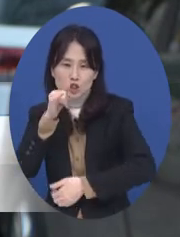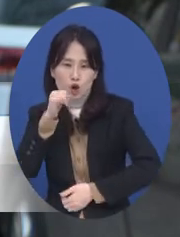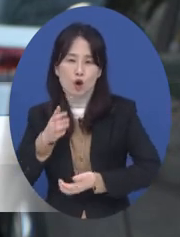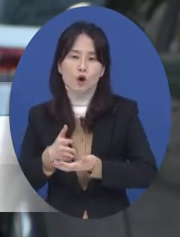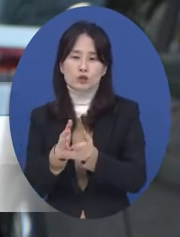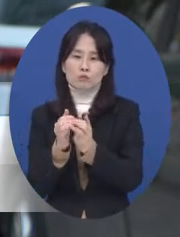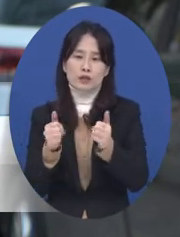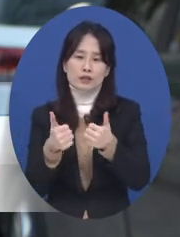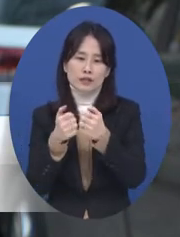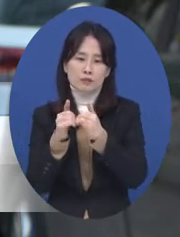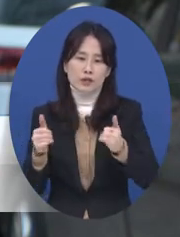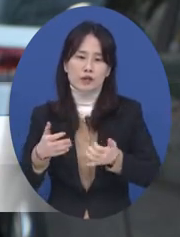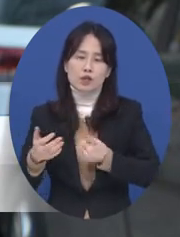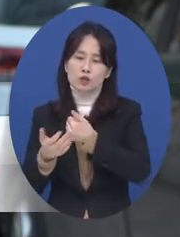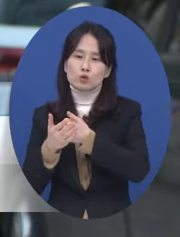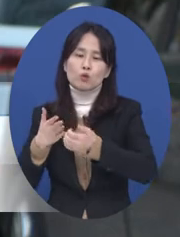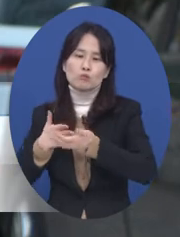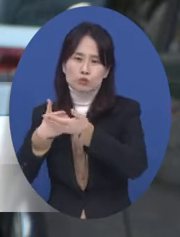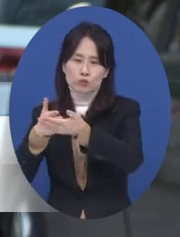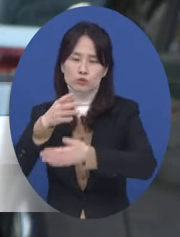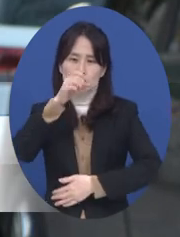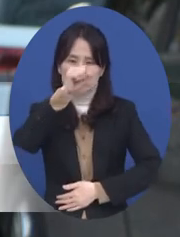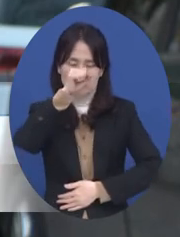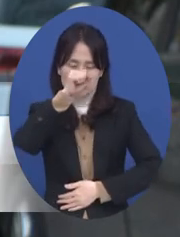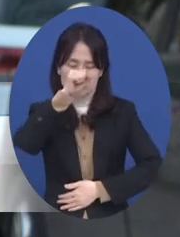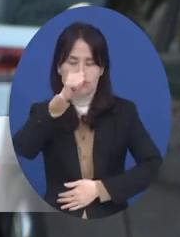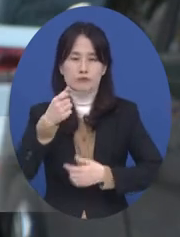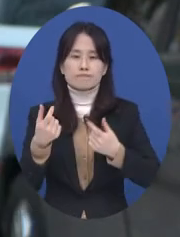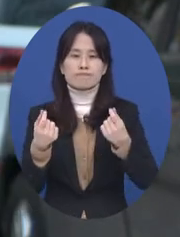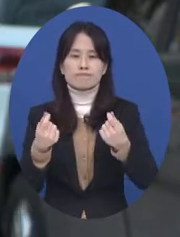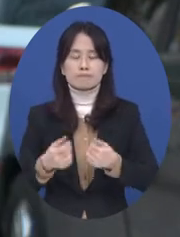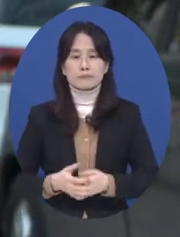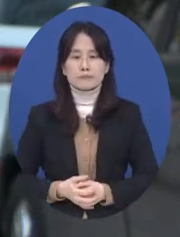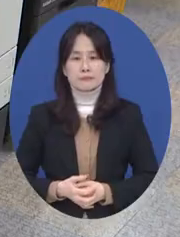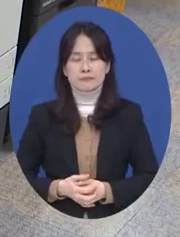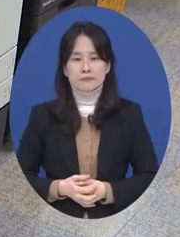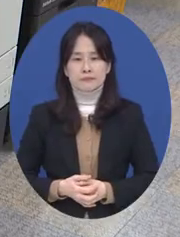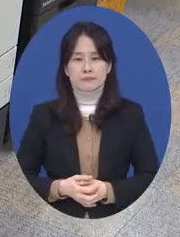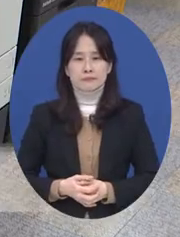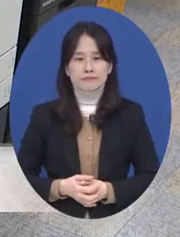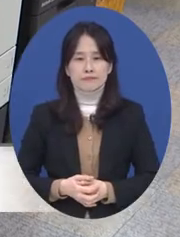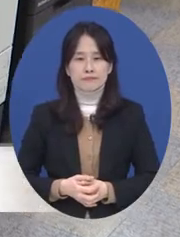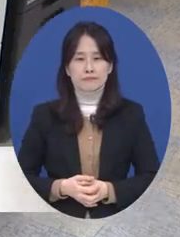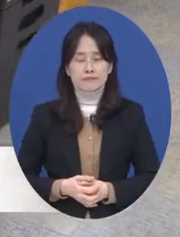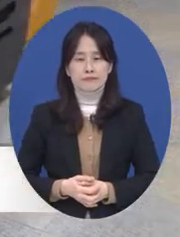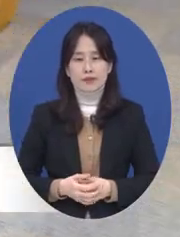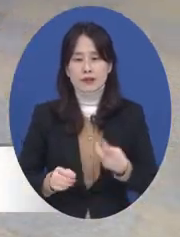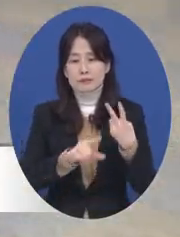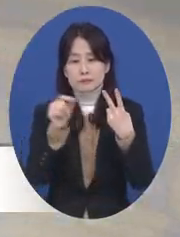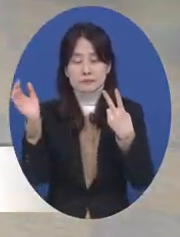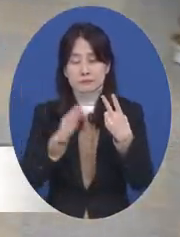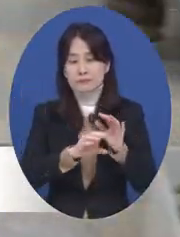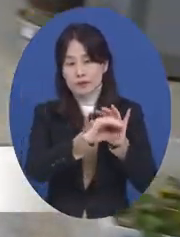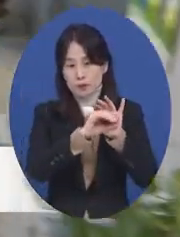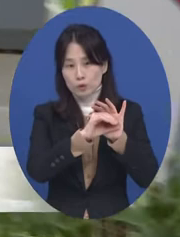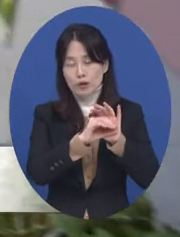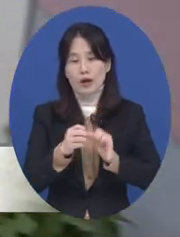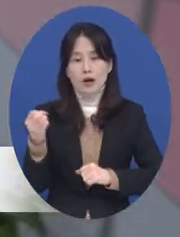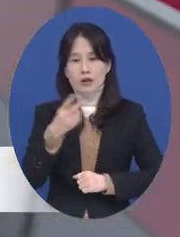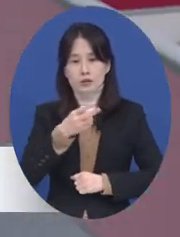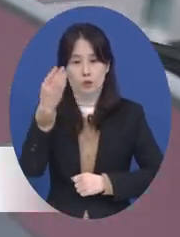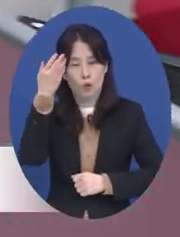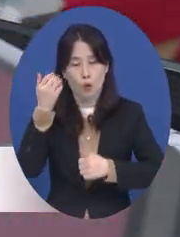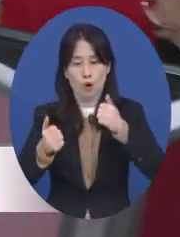전문가나 이런 분들에게 이제 도움을 요청하고 또는 2월부터는 코로나 1 9화 수능